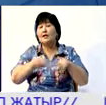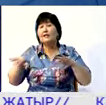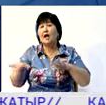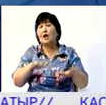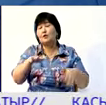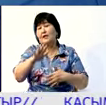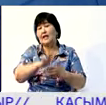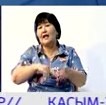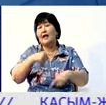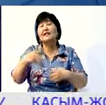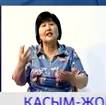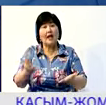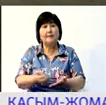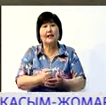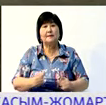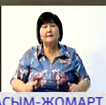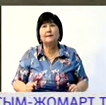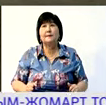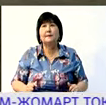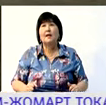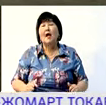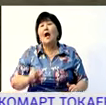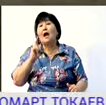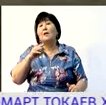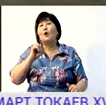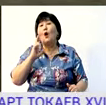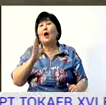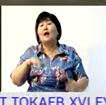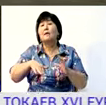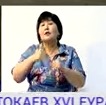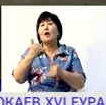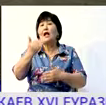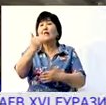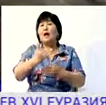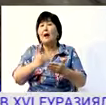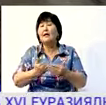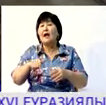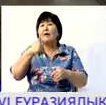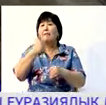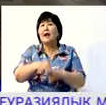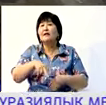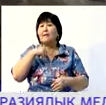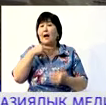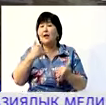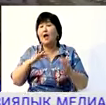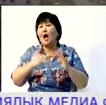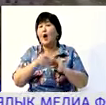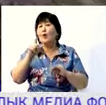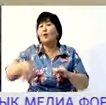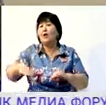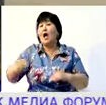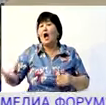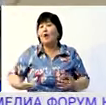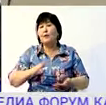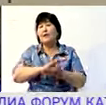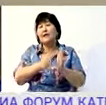жұмыстары жалғасын тапты. Қасым Жомарт Тоқаевтың сайлау алды бағдарламасындағы басым бағыттардың бірі ауыл тұрғындардың